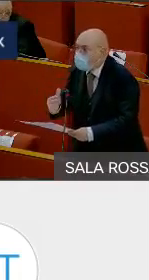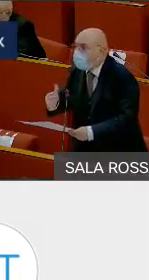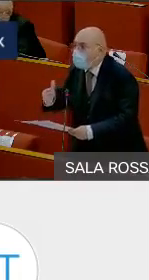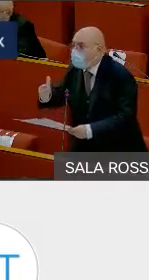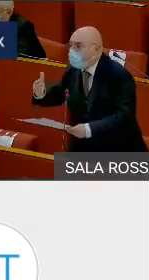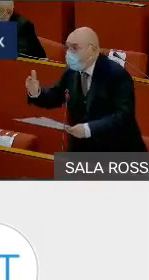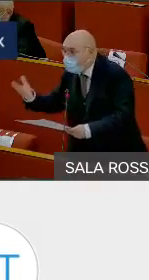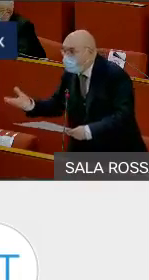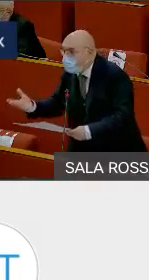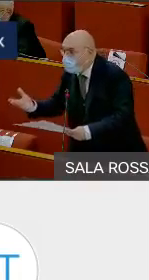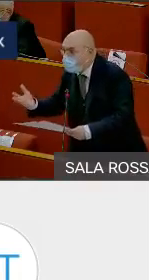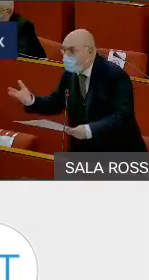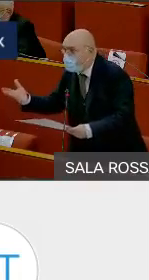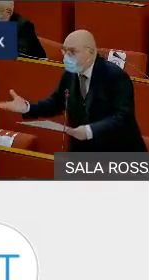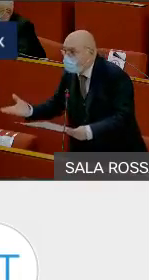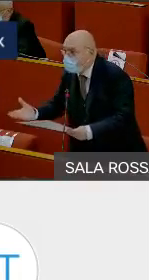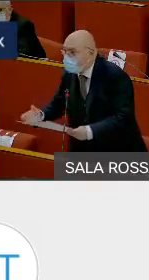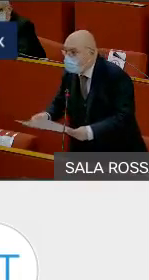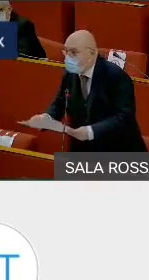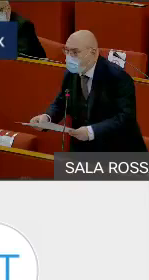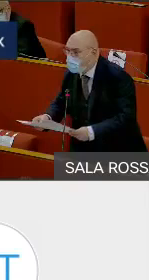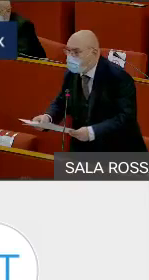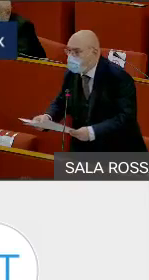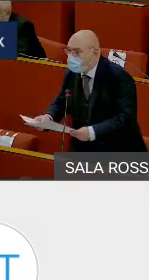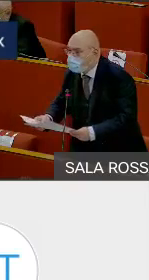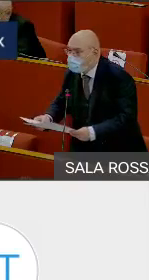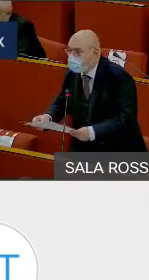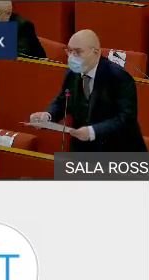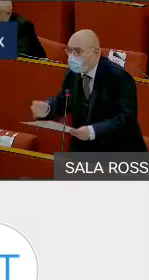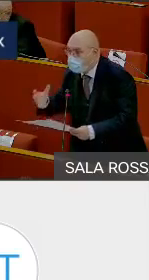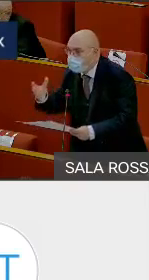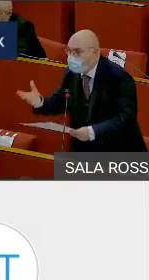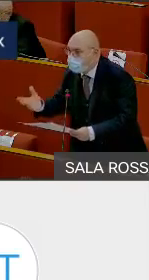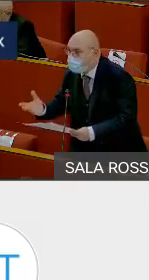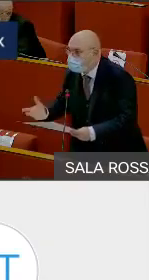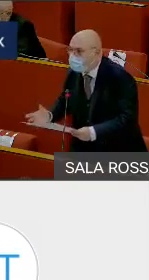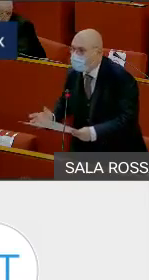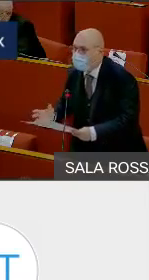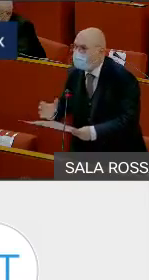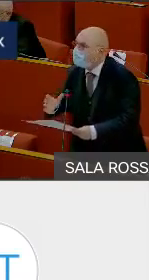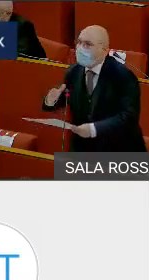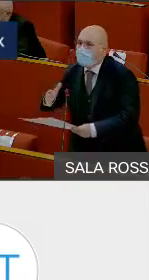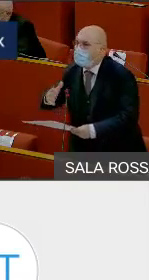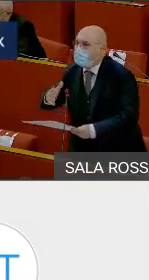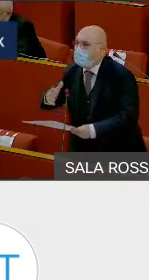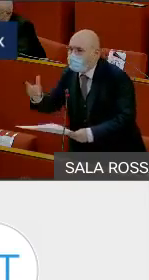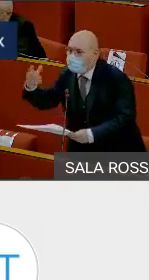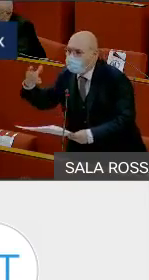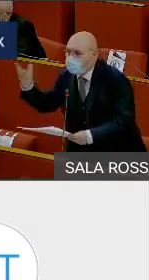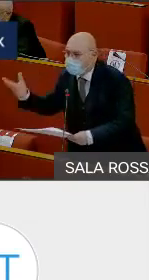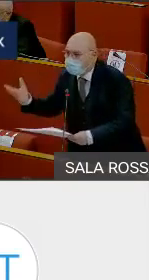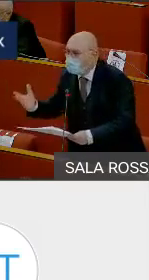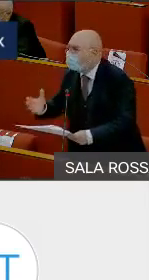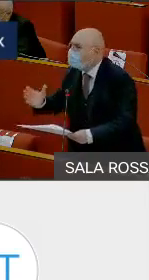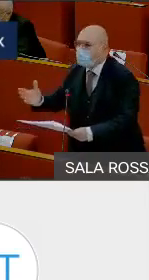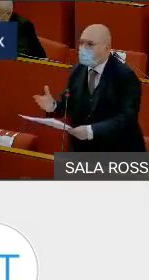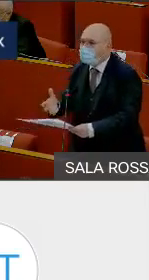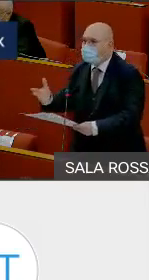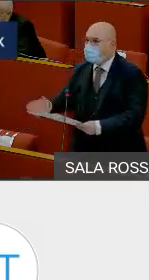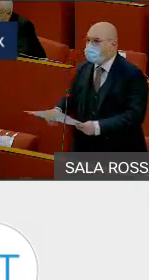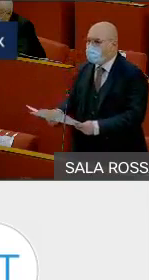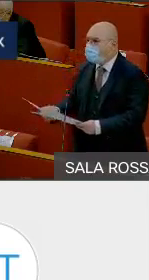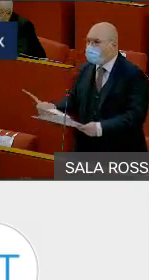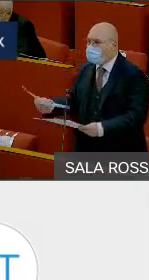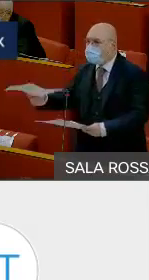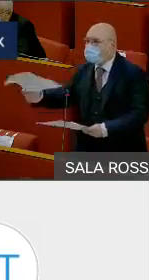questa fase che aumenti in questo caso la produzione agricola su quel territorio e l'uso agricolo del territorio a me non torna però almeno